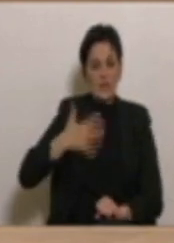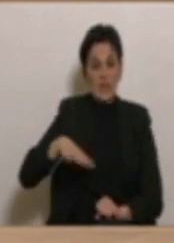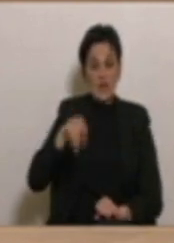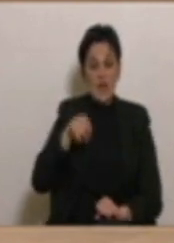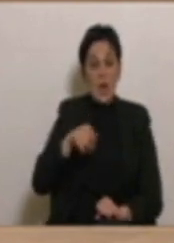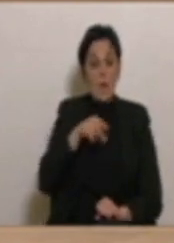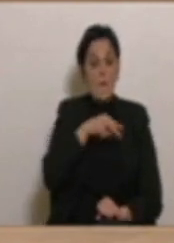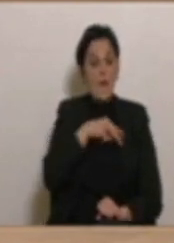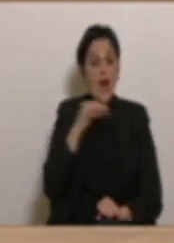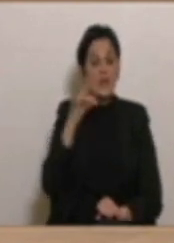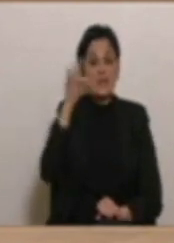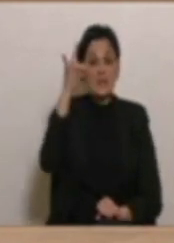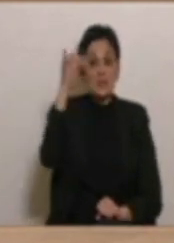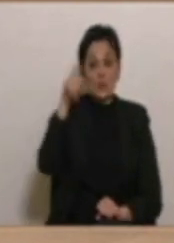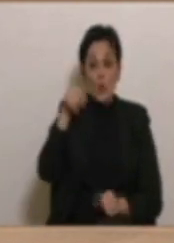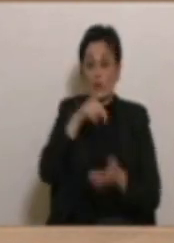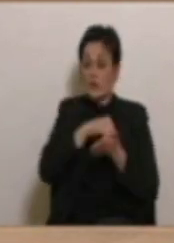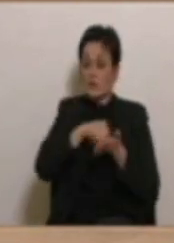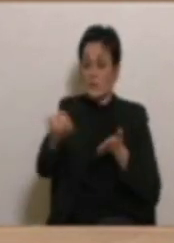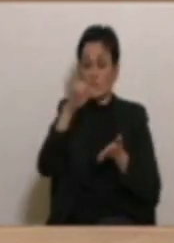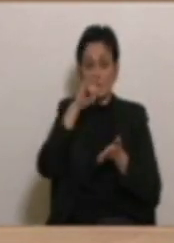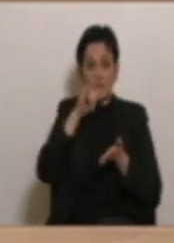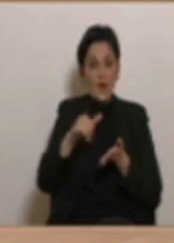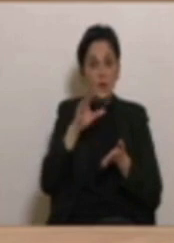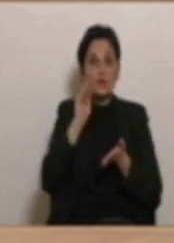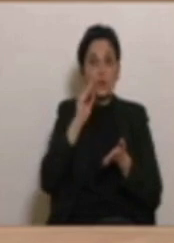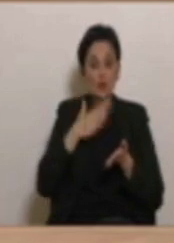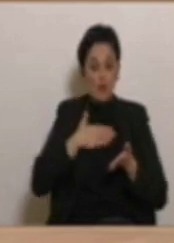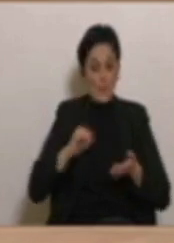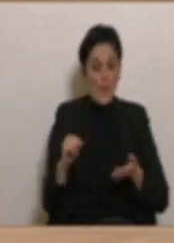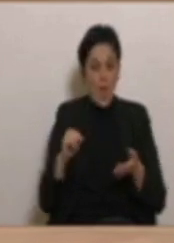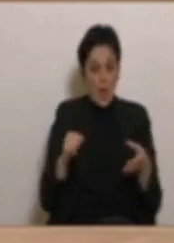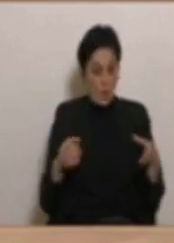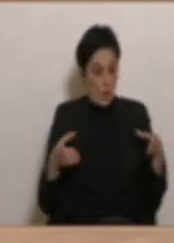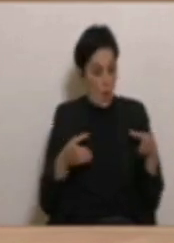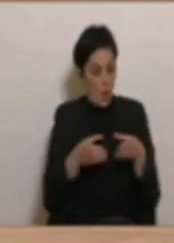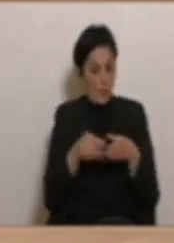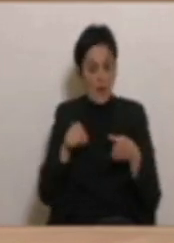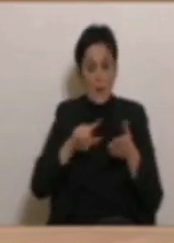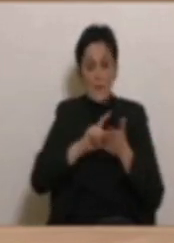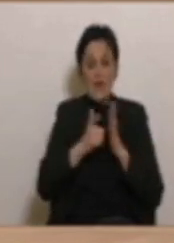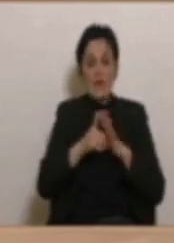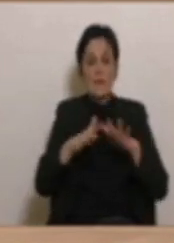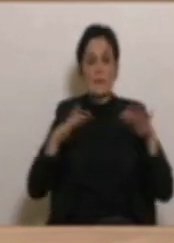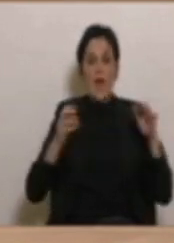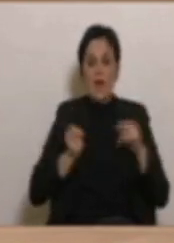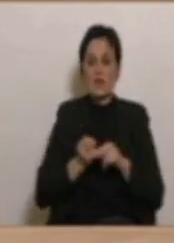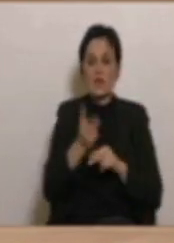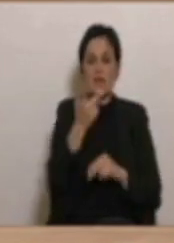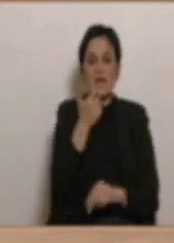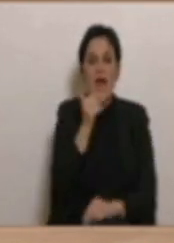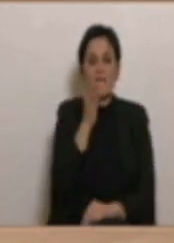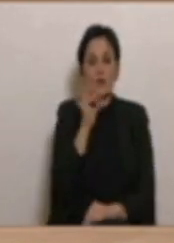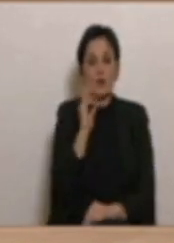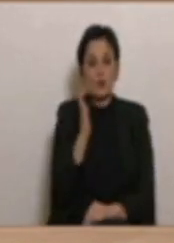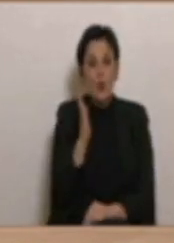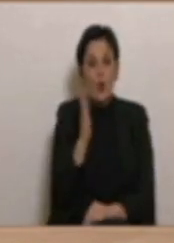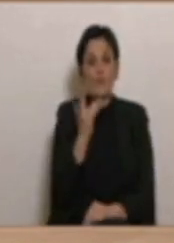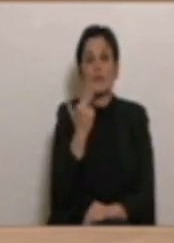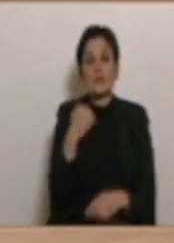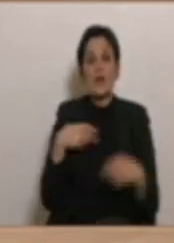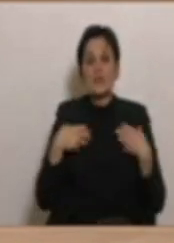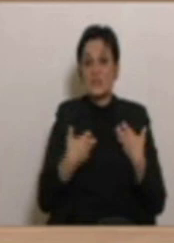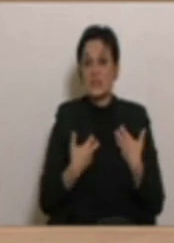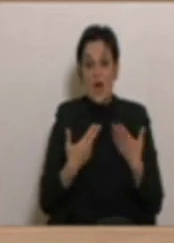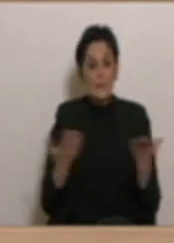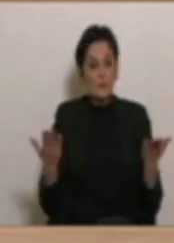ვერ ამოიშლება ის დღე, როდესაც მე ჩემს მეგობრებთან ერთად აქ ამ დარბაზიდან გავაძევეთ ბატონი გავრილოვი და სამწუხაროდ ვერც